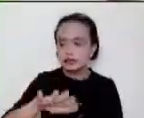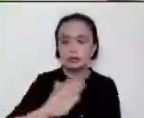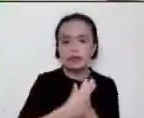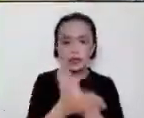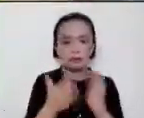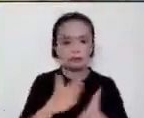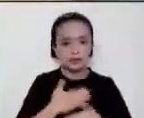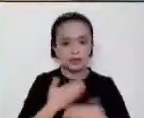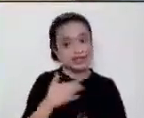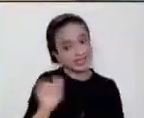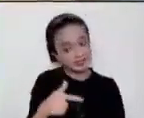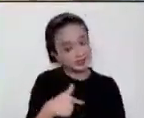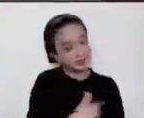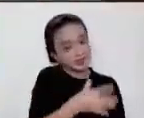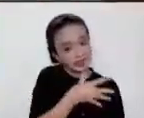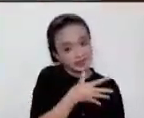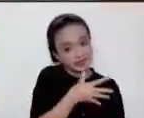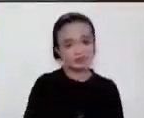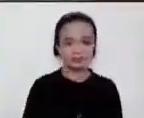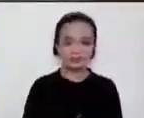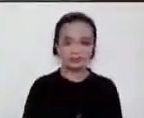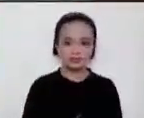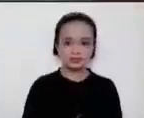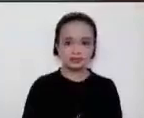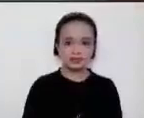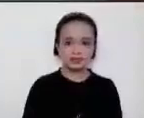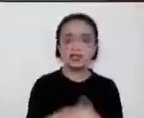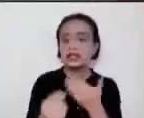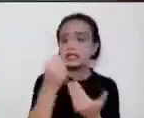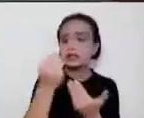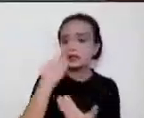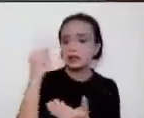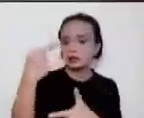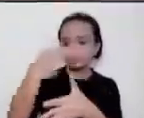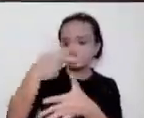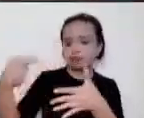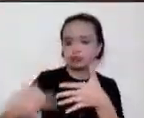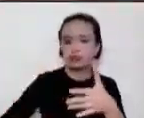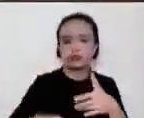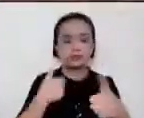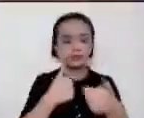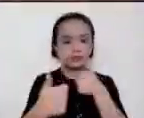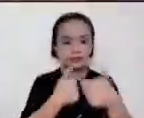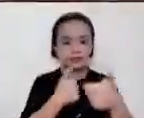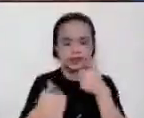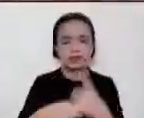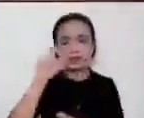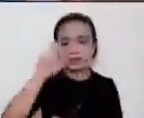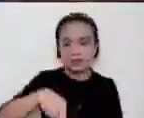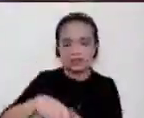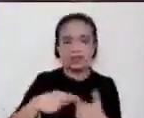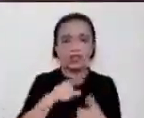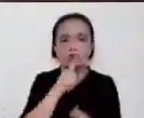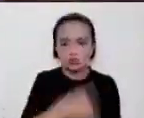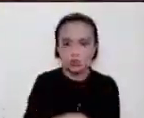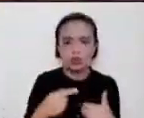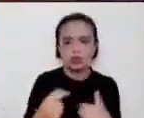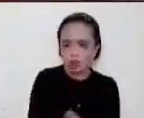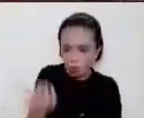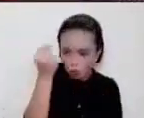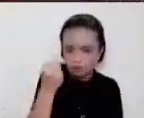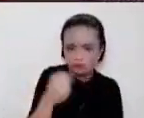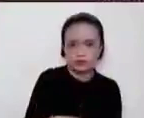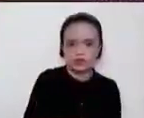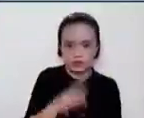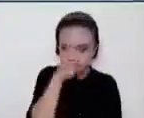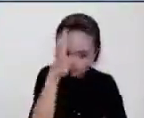ako. Simple lang naman daw ang kriteriya sa palarong ito. Kailangan na may originality, creative design,